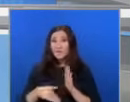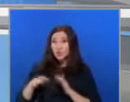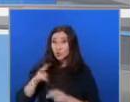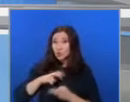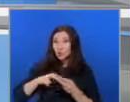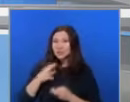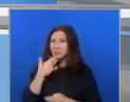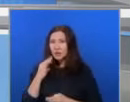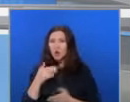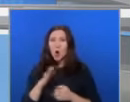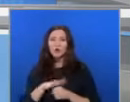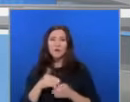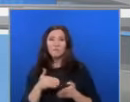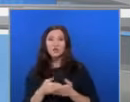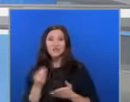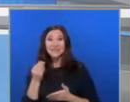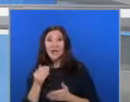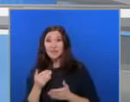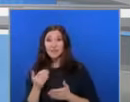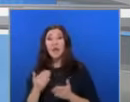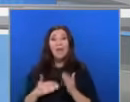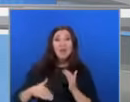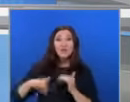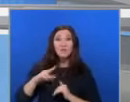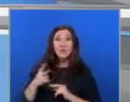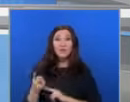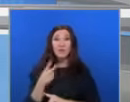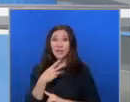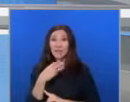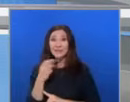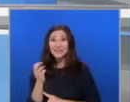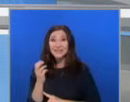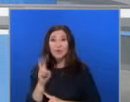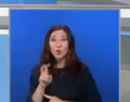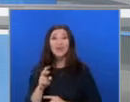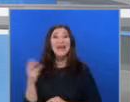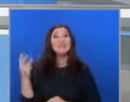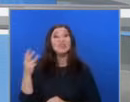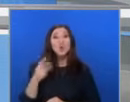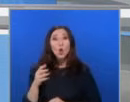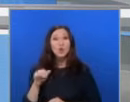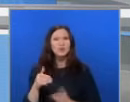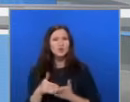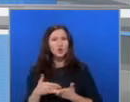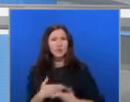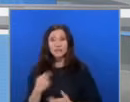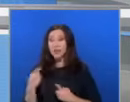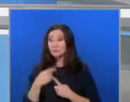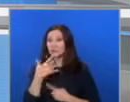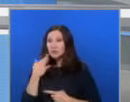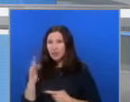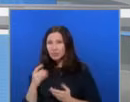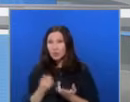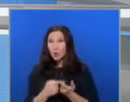благородния метал е основната причина цената да надхвърли $2300 за трой унция. Защо обаче интересът към златото е толкова голям и